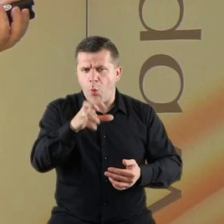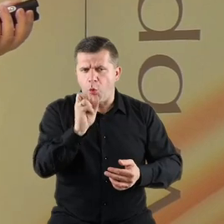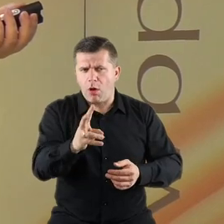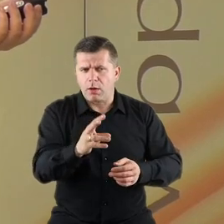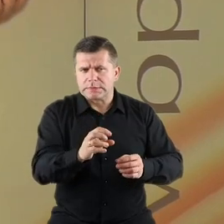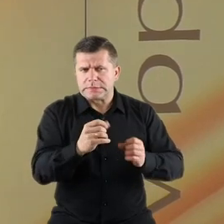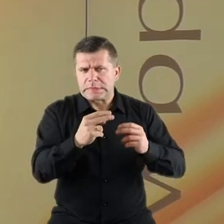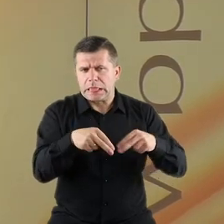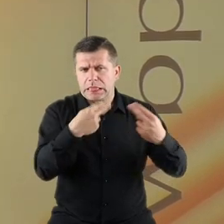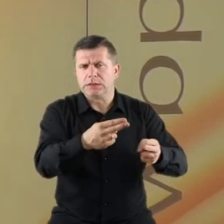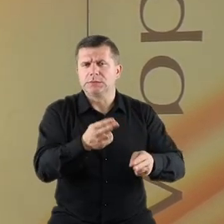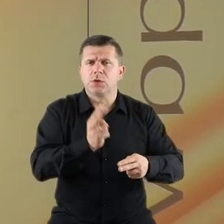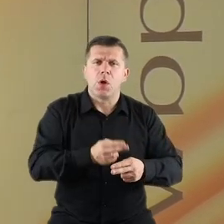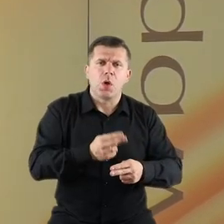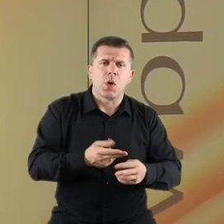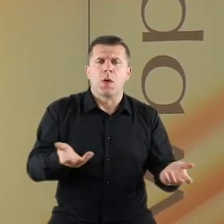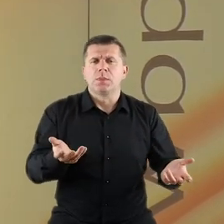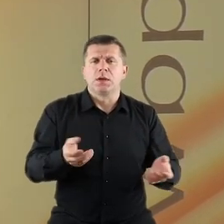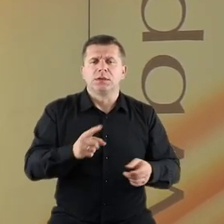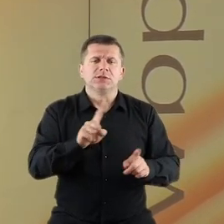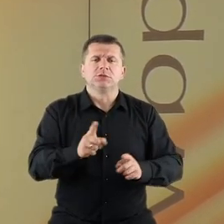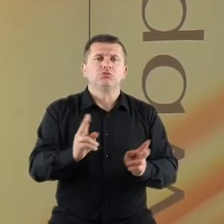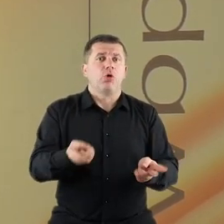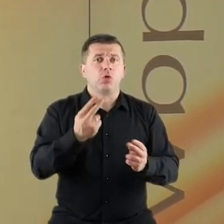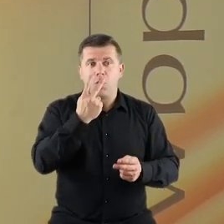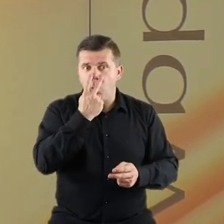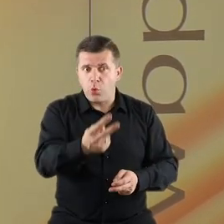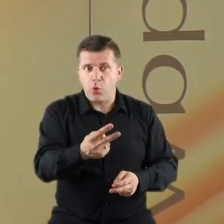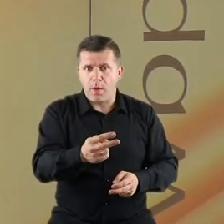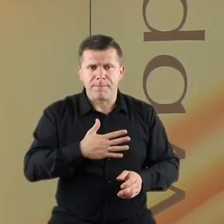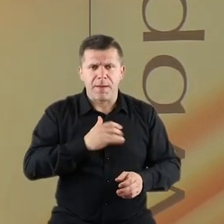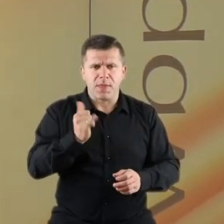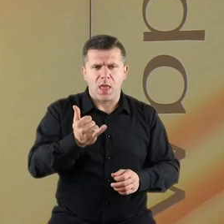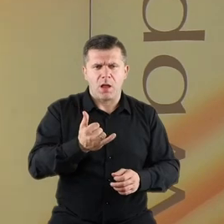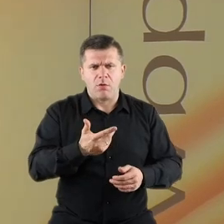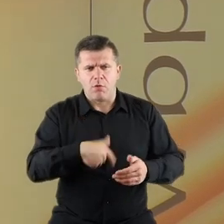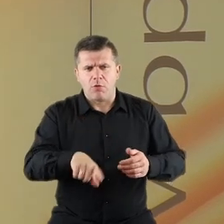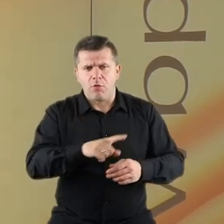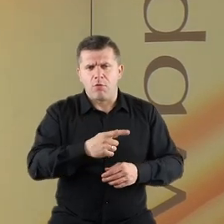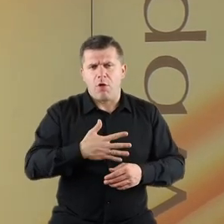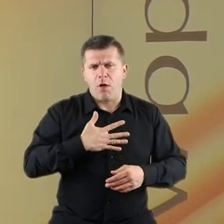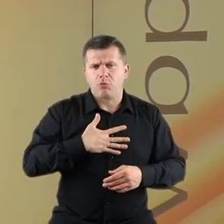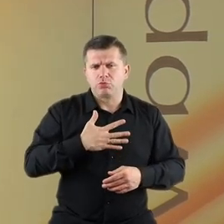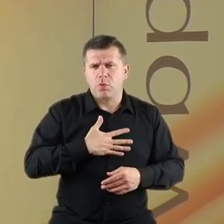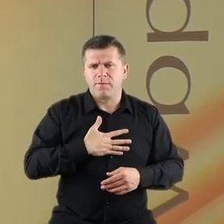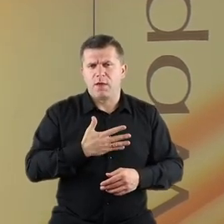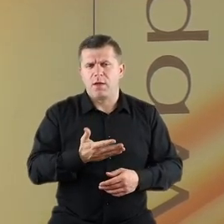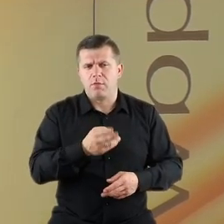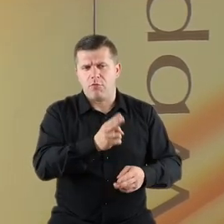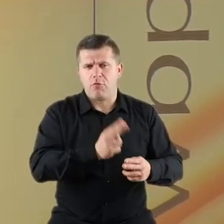jako chorobę choroba powstająca z uroku Czyli mamy pewne objawy które odczuwa chory